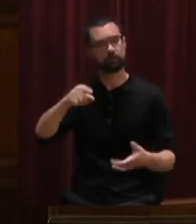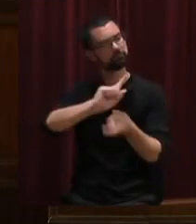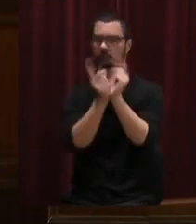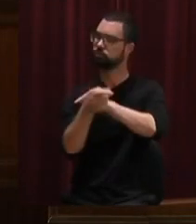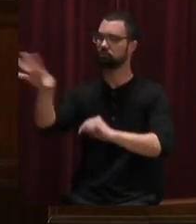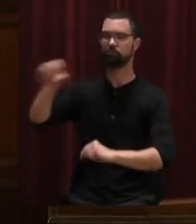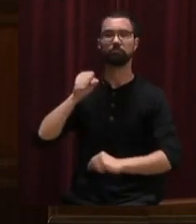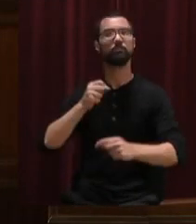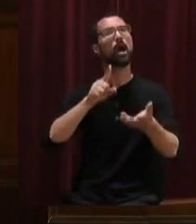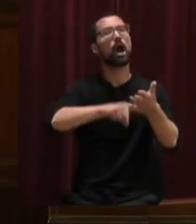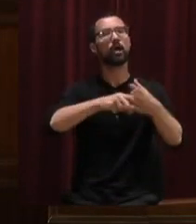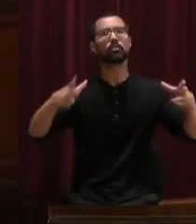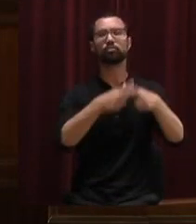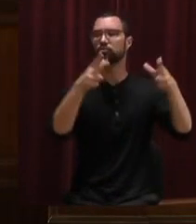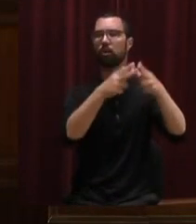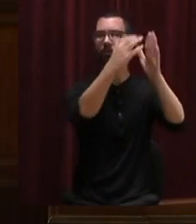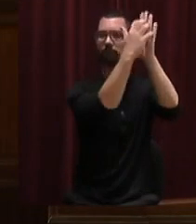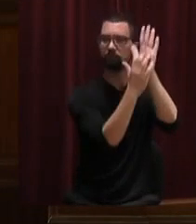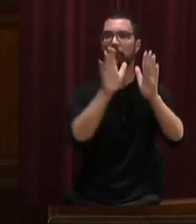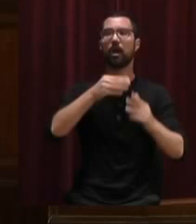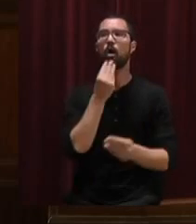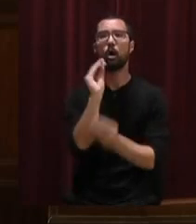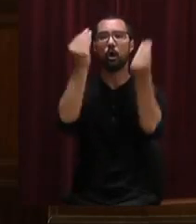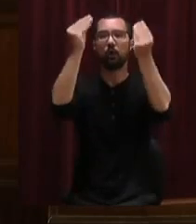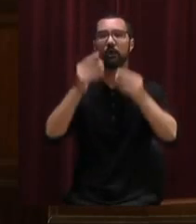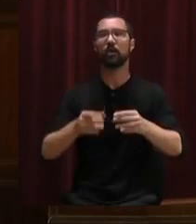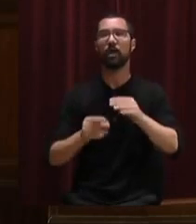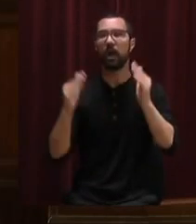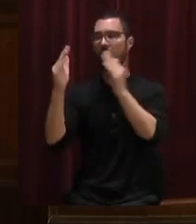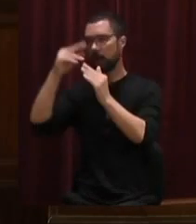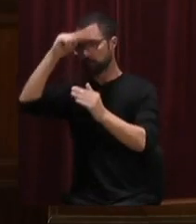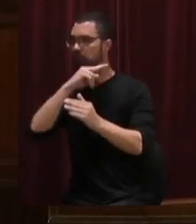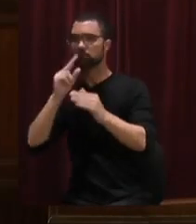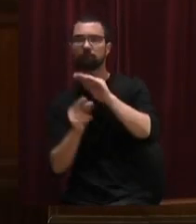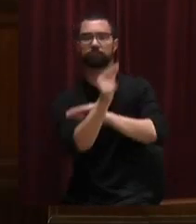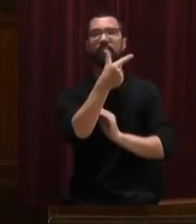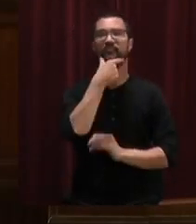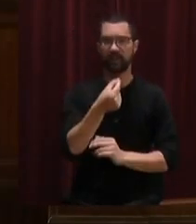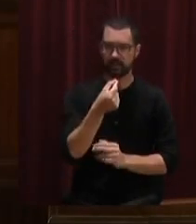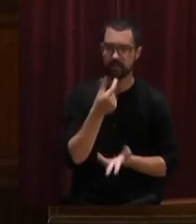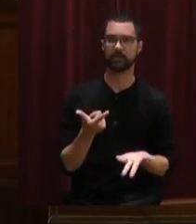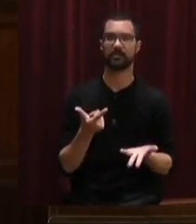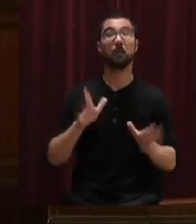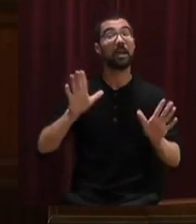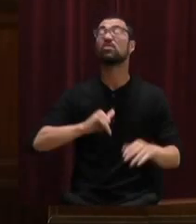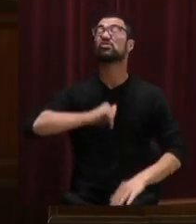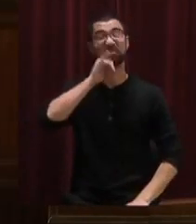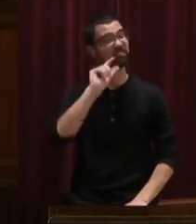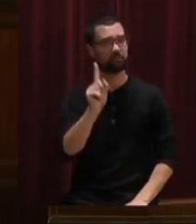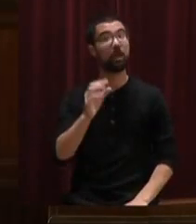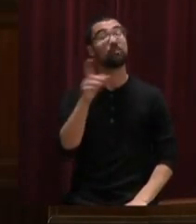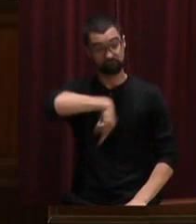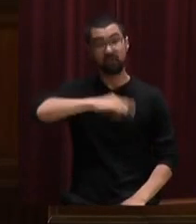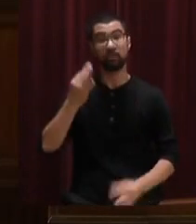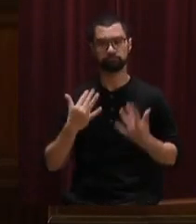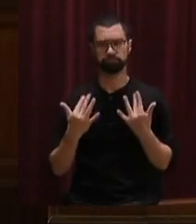contribuint també a facilitar l'emancipació dels nostres joves. Però continua sense ser suficient. Hem de córrer més, perquè